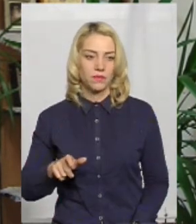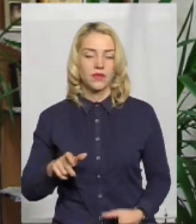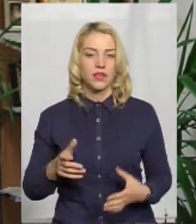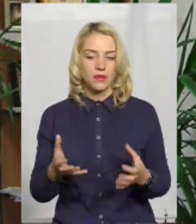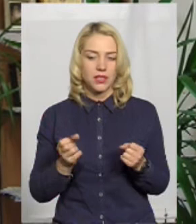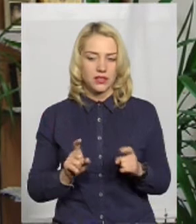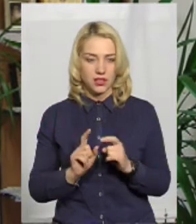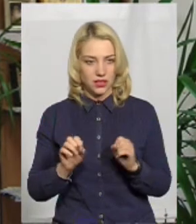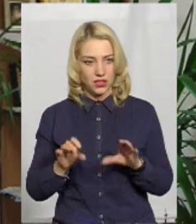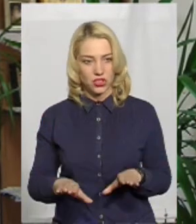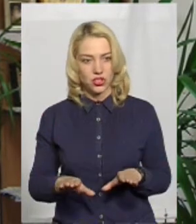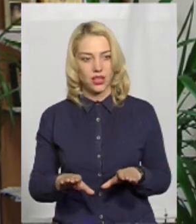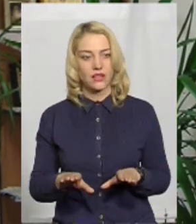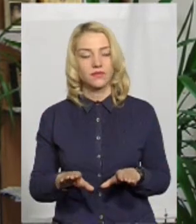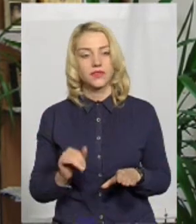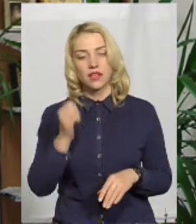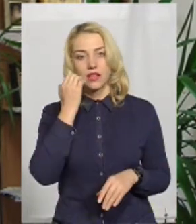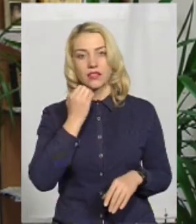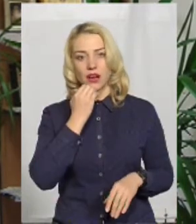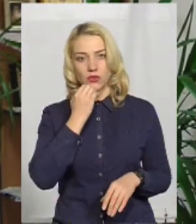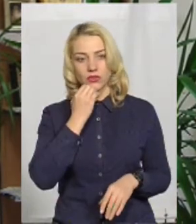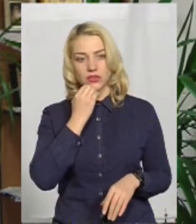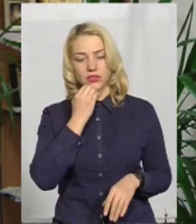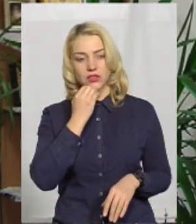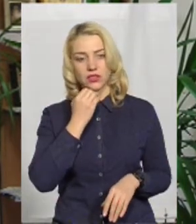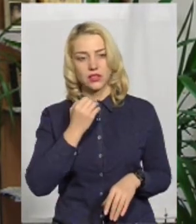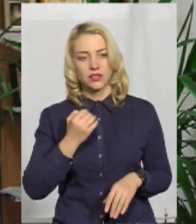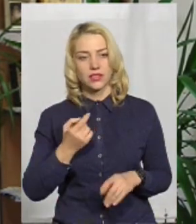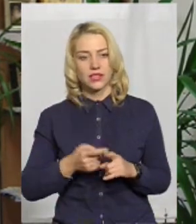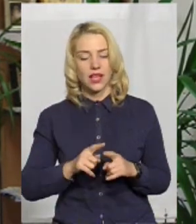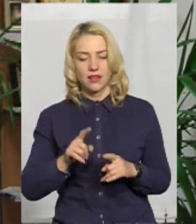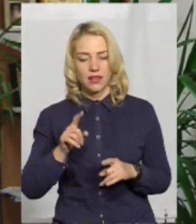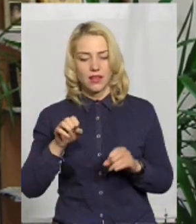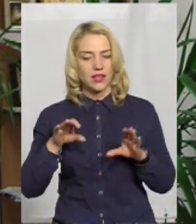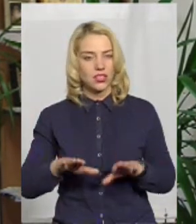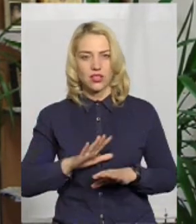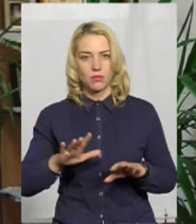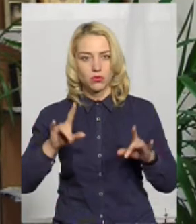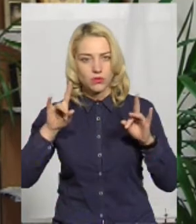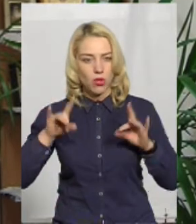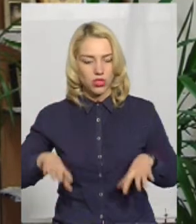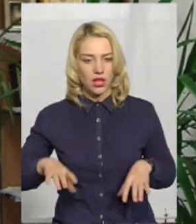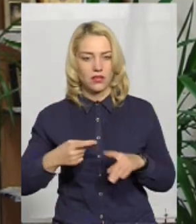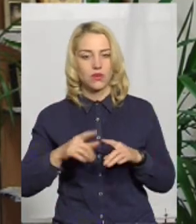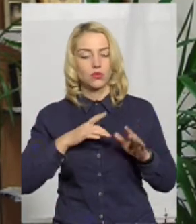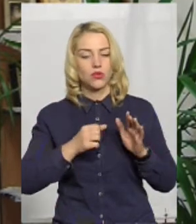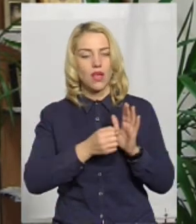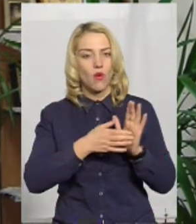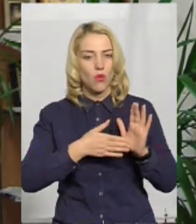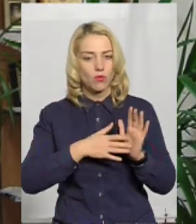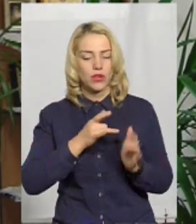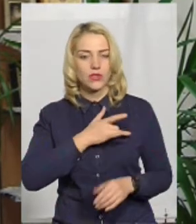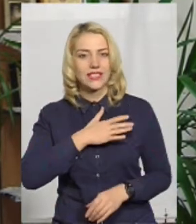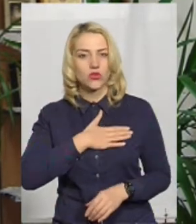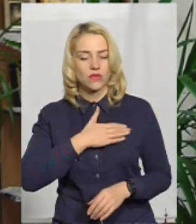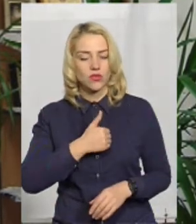таке рішення. Дякувати, знову ж таки, їм рішення не було спонтанним, а вони перебували на обліку з усиновлення, вони бажали